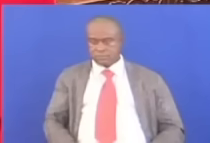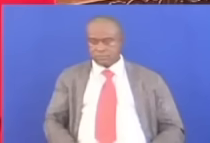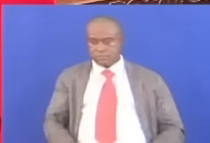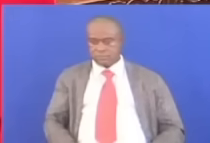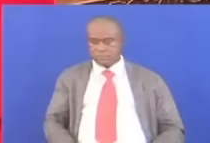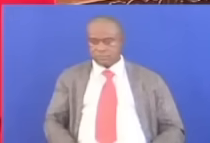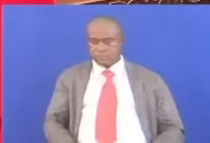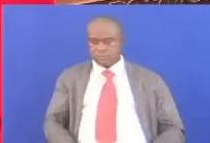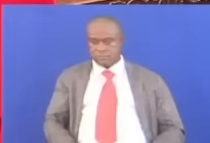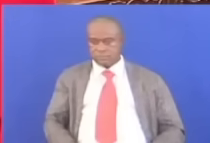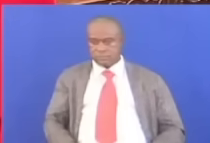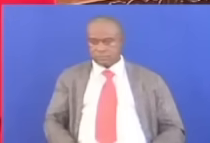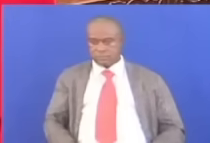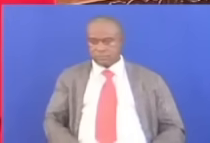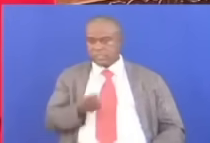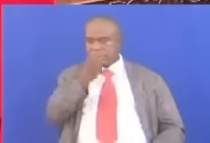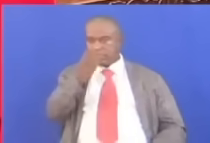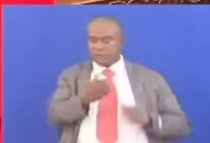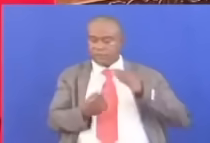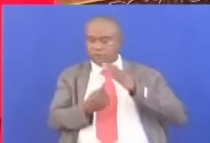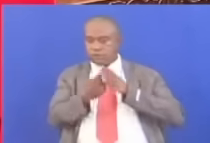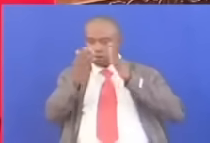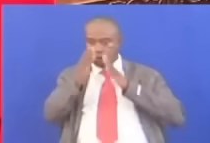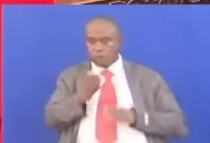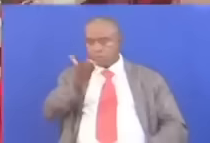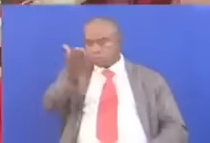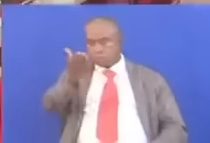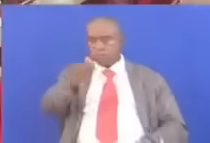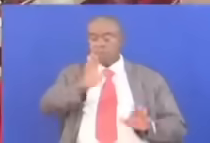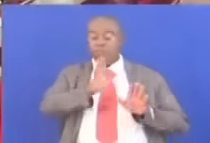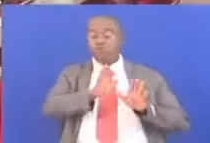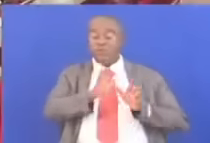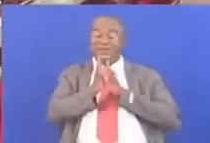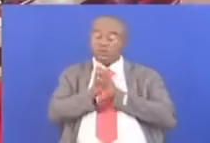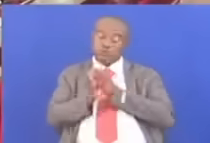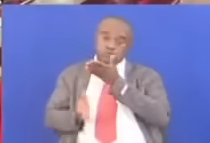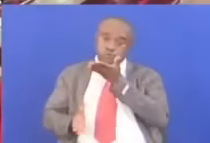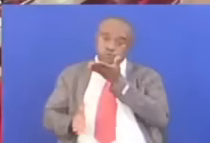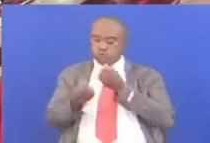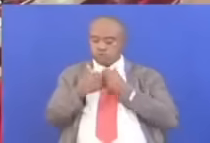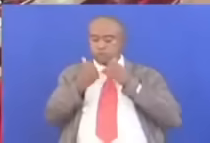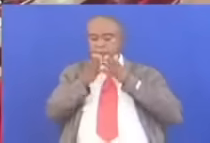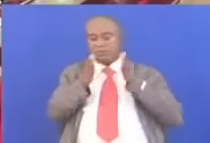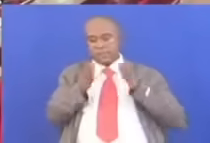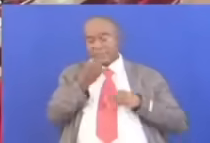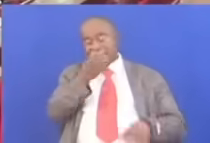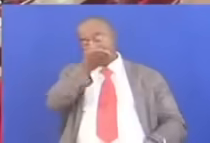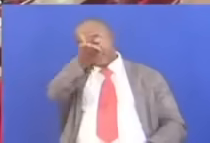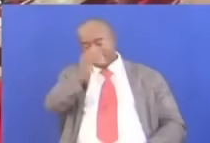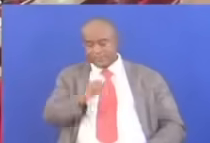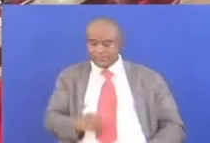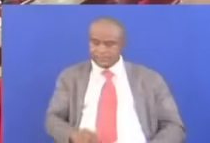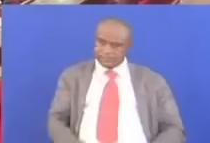meshi mhi kunar kutoka kwa meshi muk nakuru s mhi spa kwa kuna nae taarifa